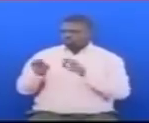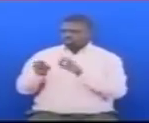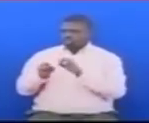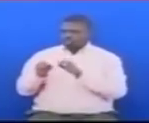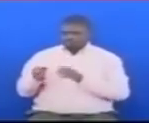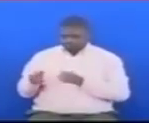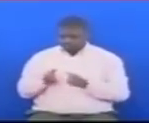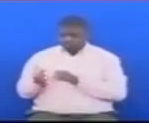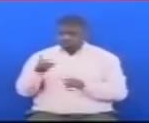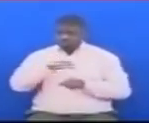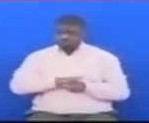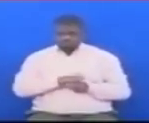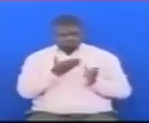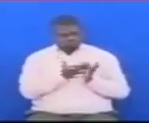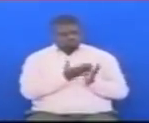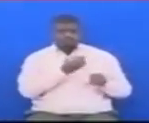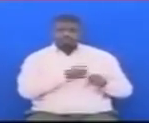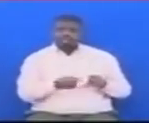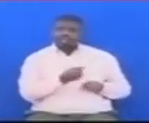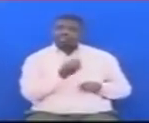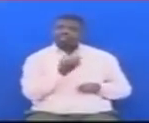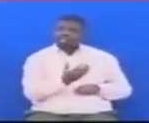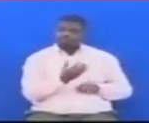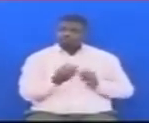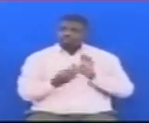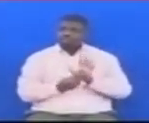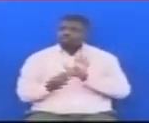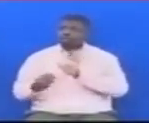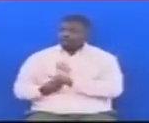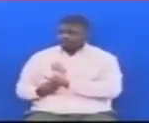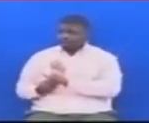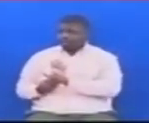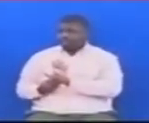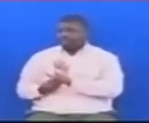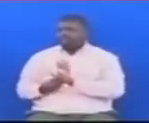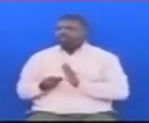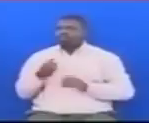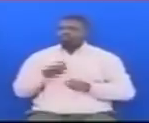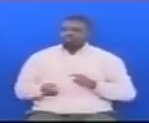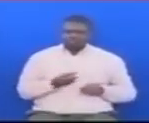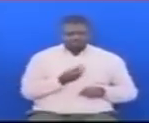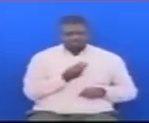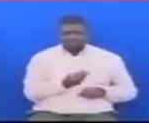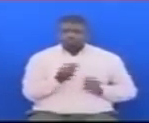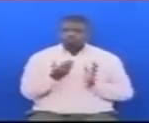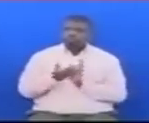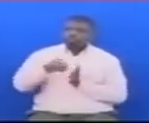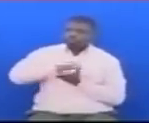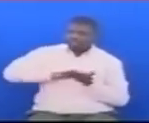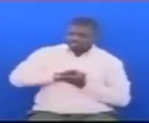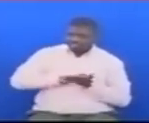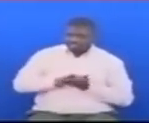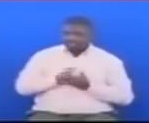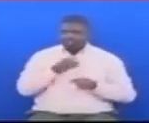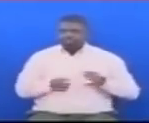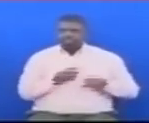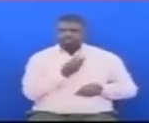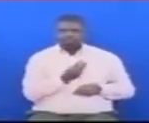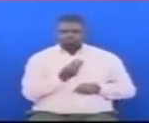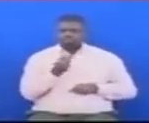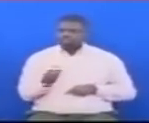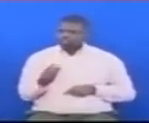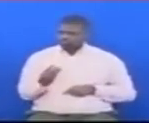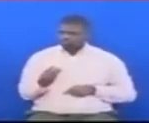shule 588, kati yao 300 shule za msingi ni 303 na sekondari